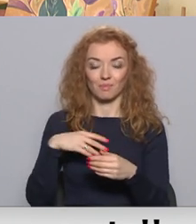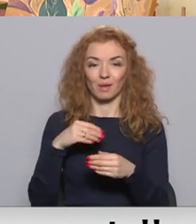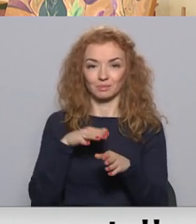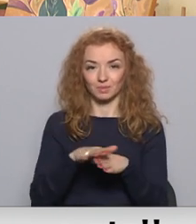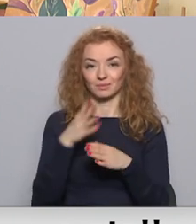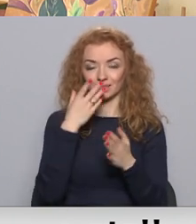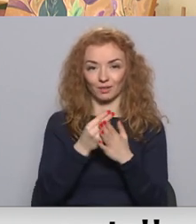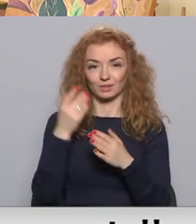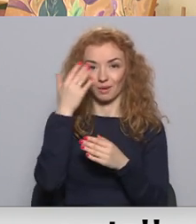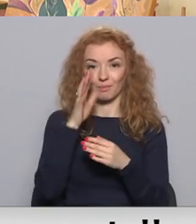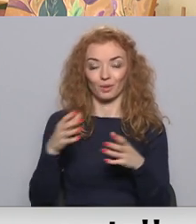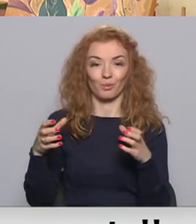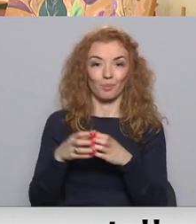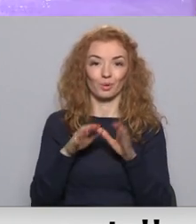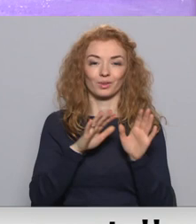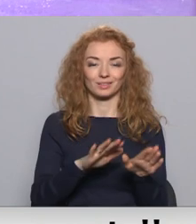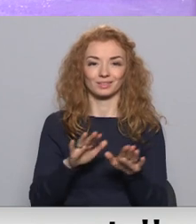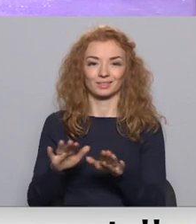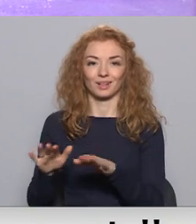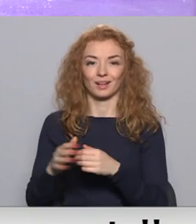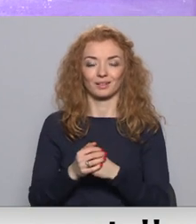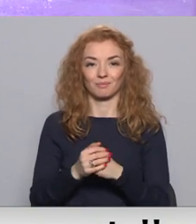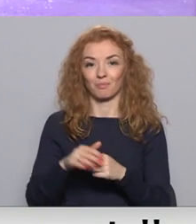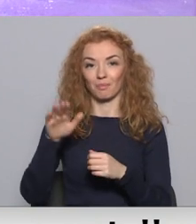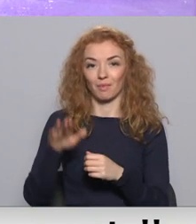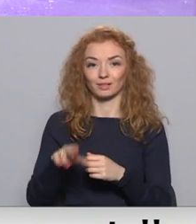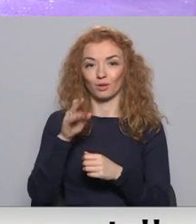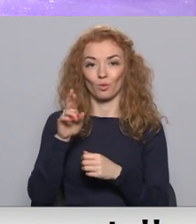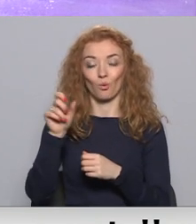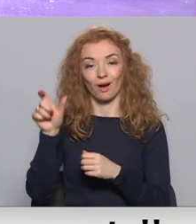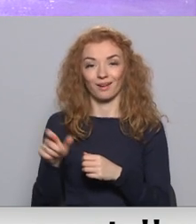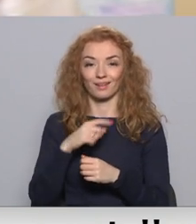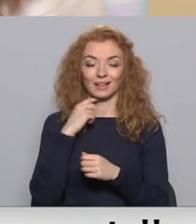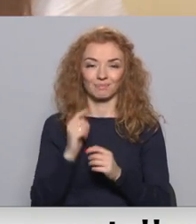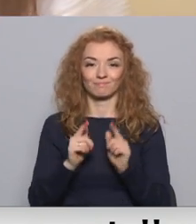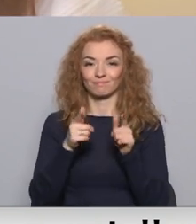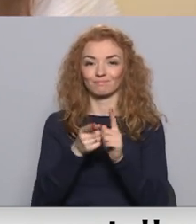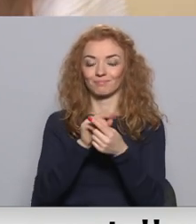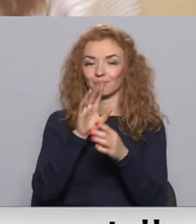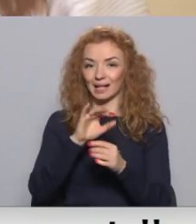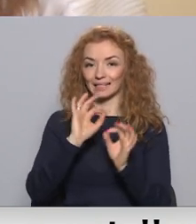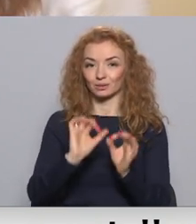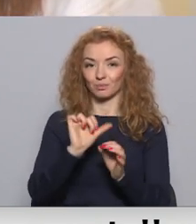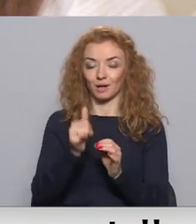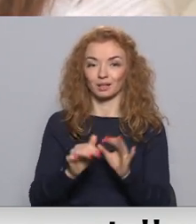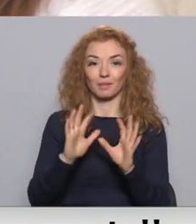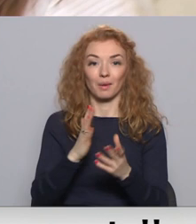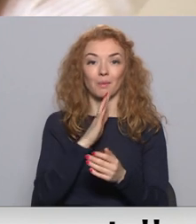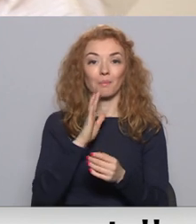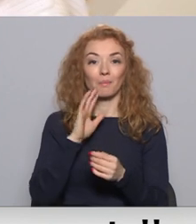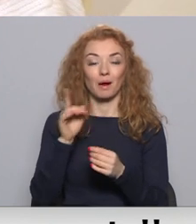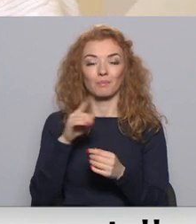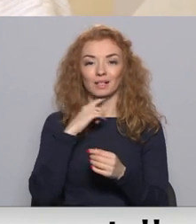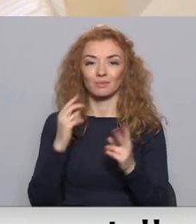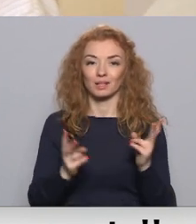savu sapni par kopīgo izstādi. Mazā Nora gribot kļūt par īstu mākslinieci, bet mamma ar šo izstādi